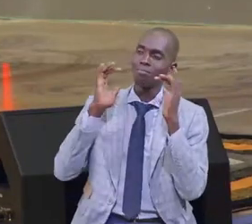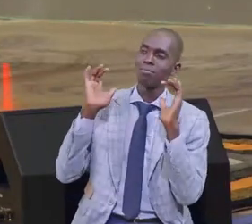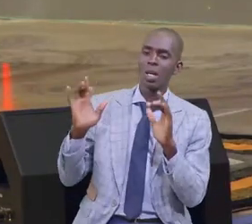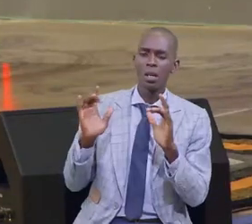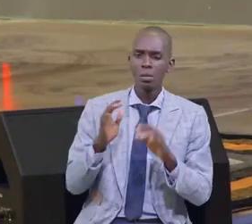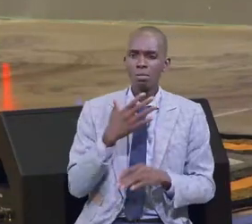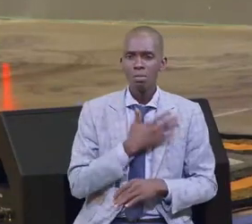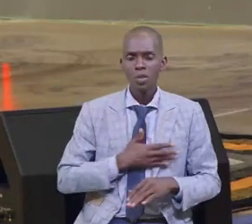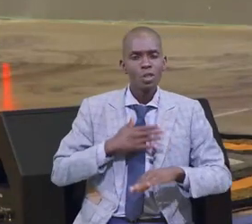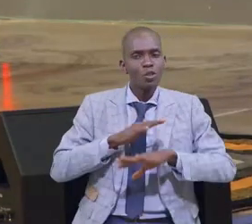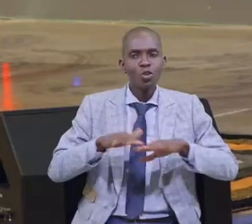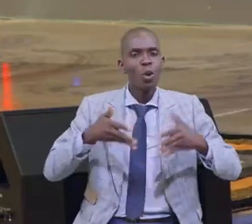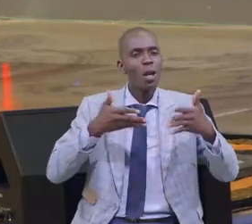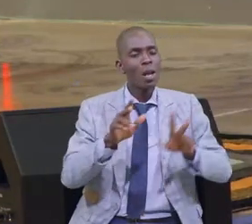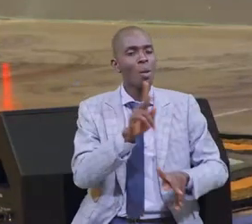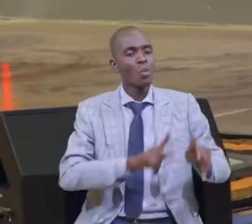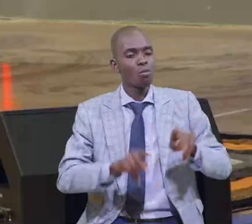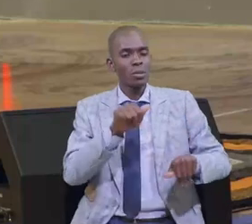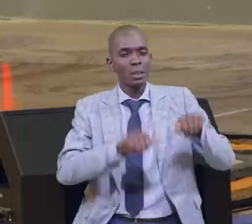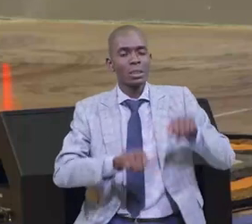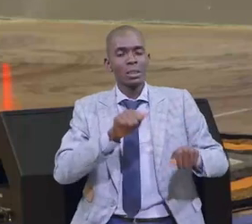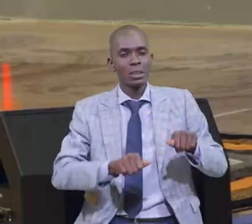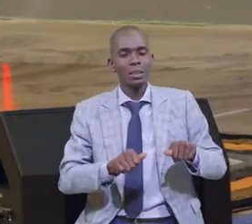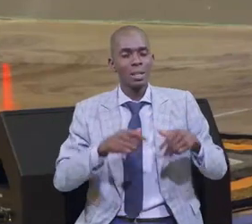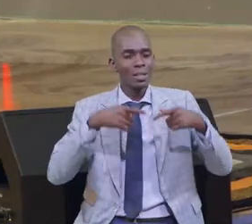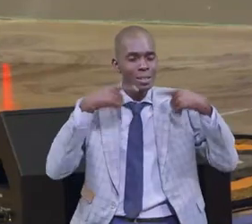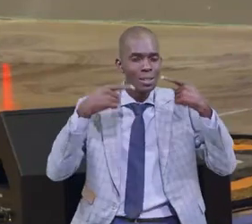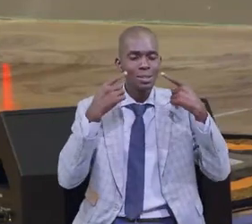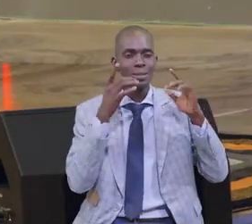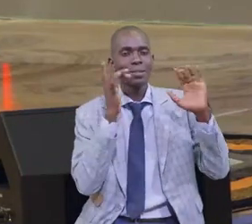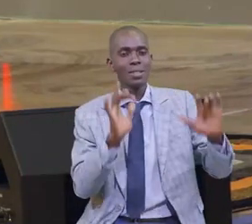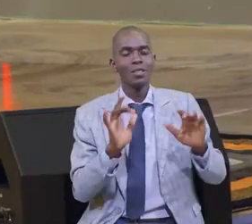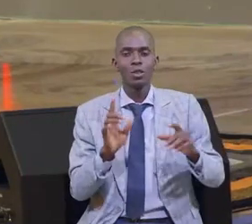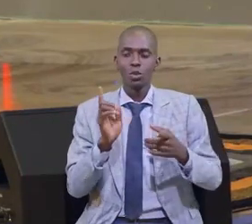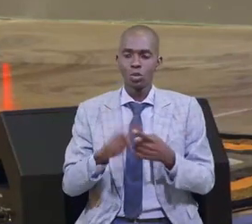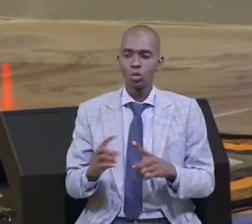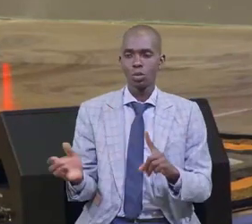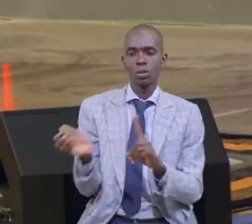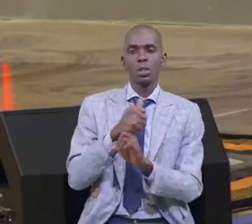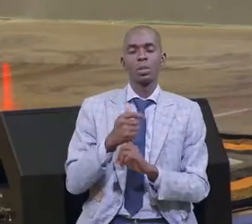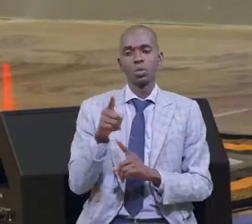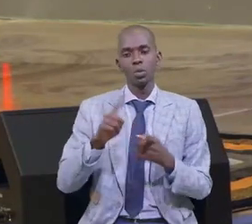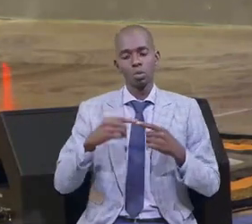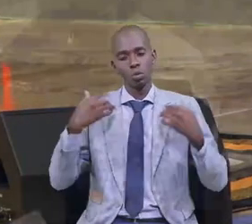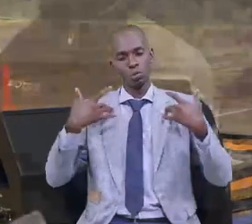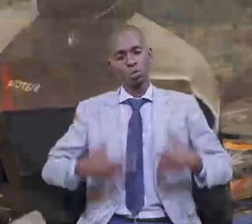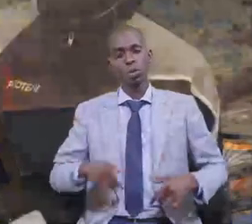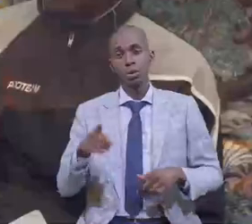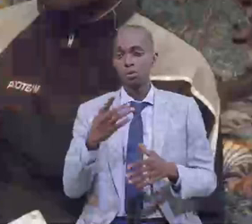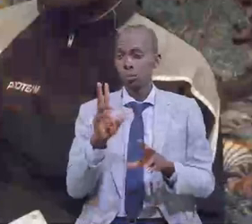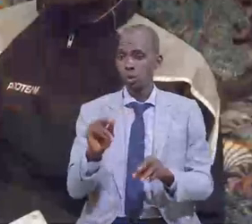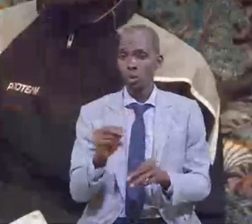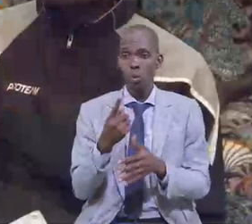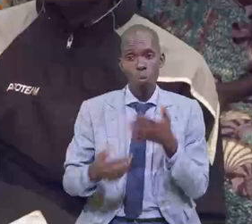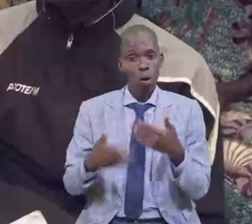pas permettre aux moqueries des gens qui ne croient pas, ou pas que cela vous dérange. Ce que Christ a dit va